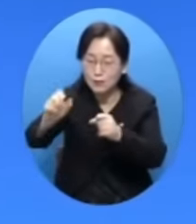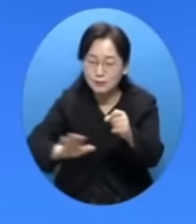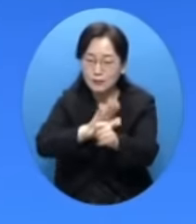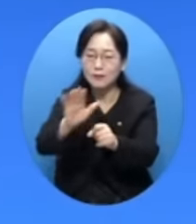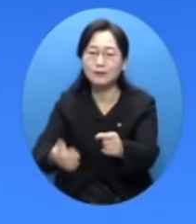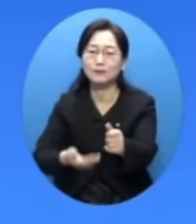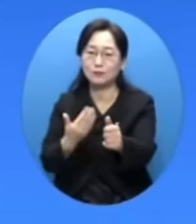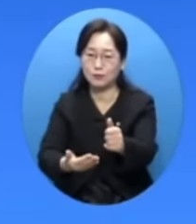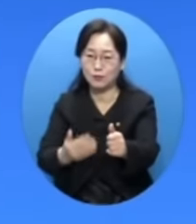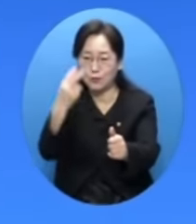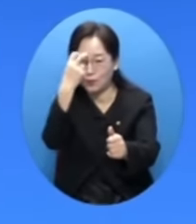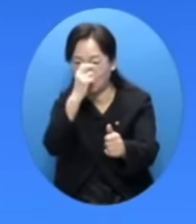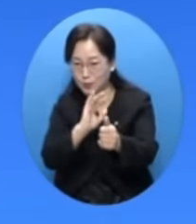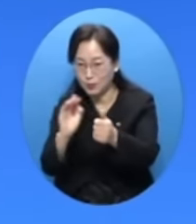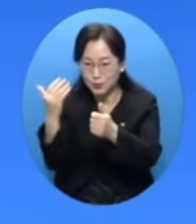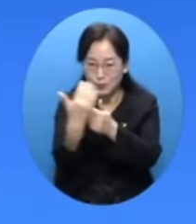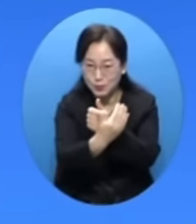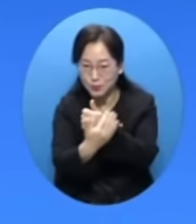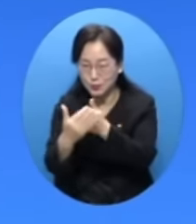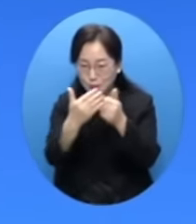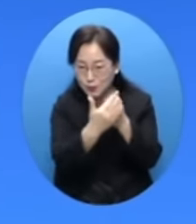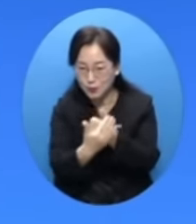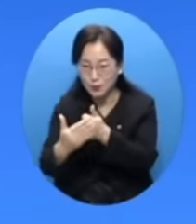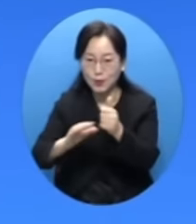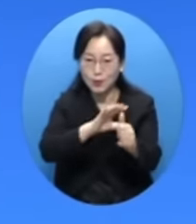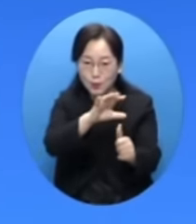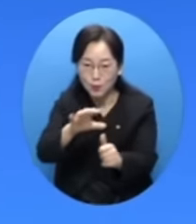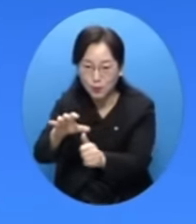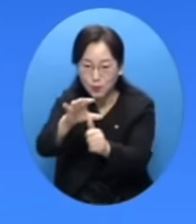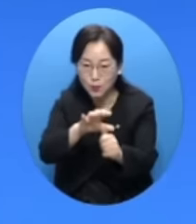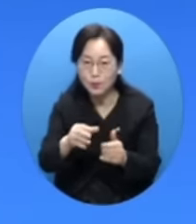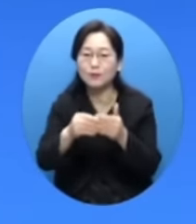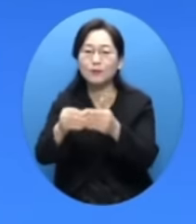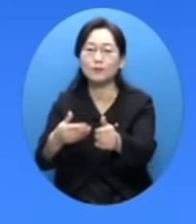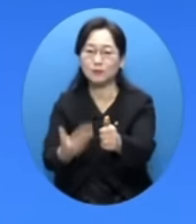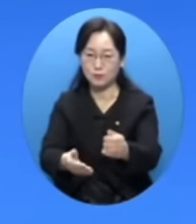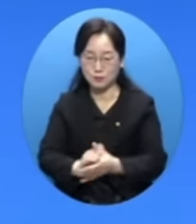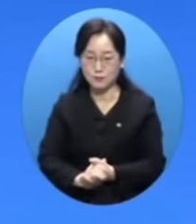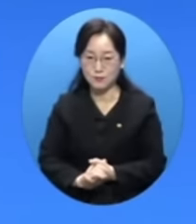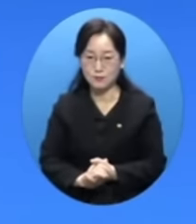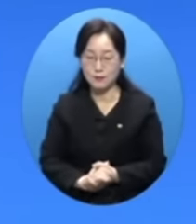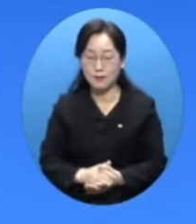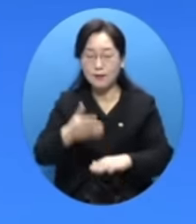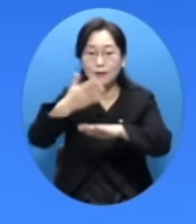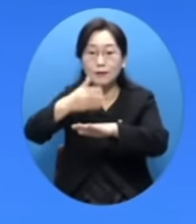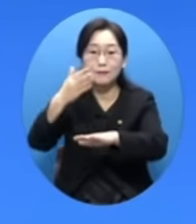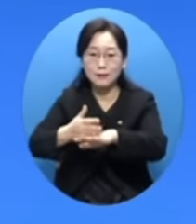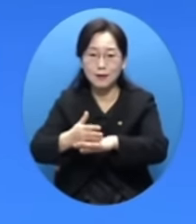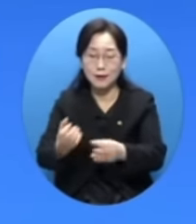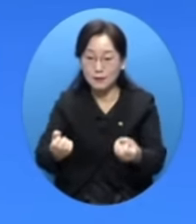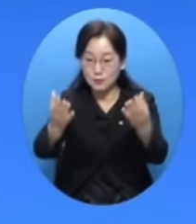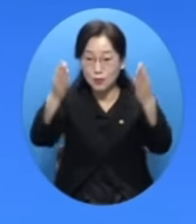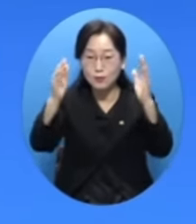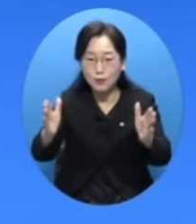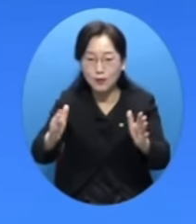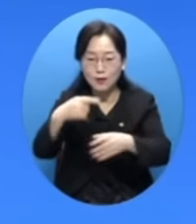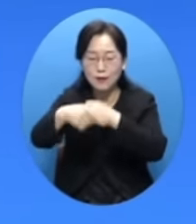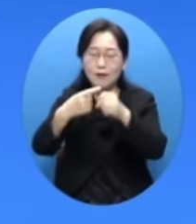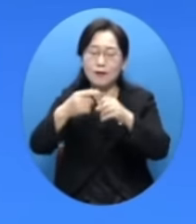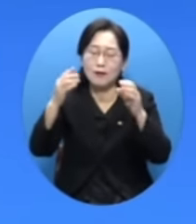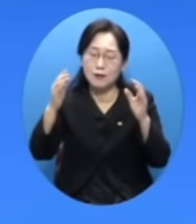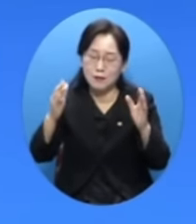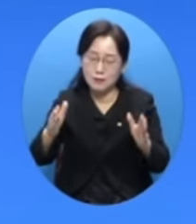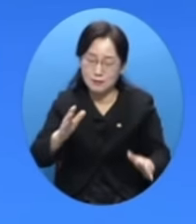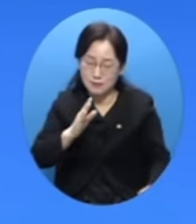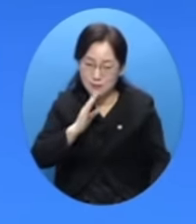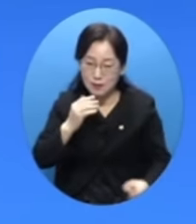사랑하시고 돌보시고 지키시고 보호하시고 인도해 주시는 것입니다. 이 감사의 절기에 지난 한 해 동안 은혜만을